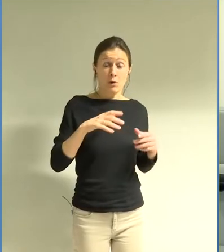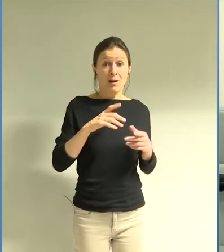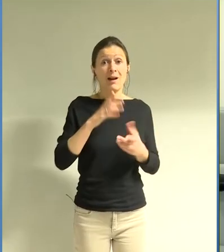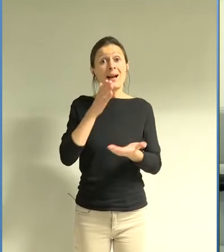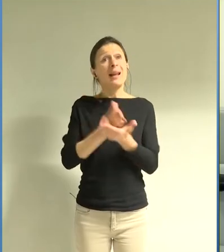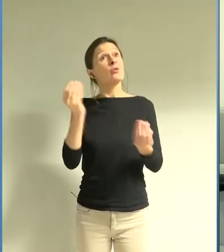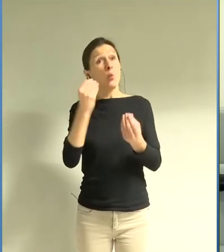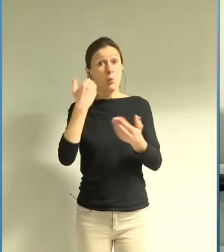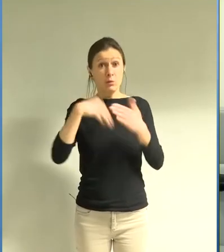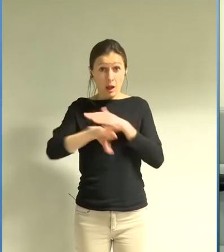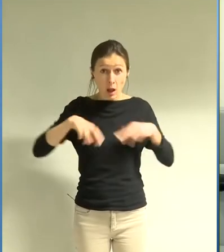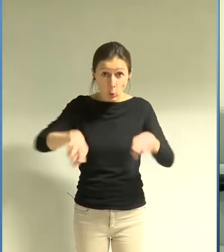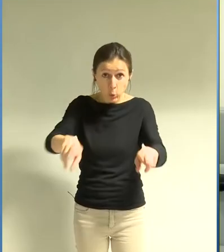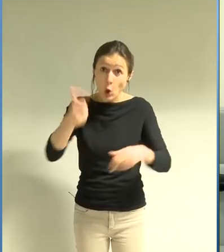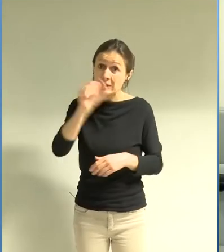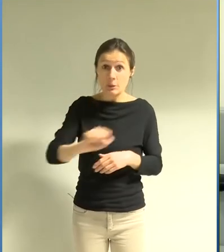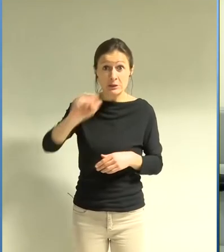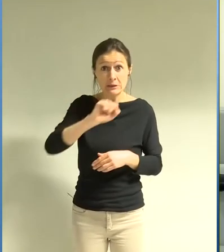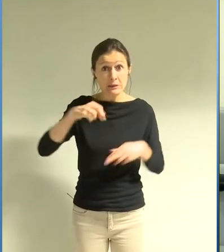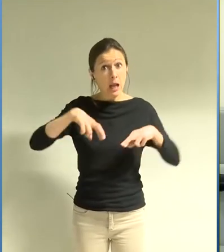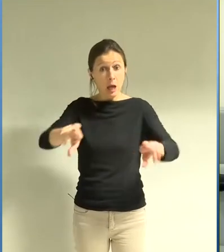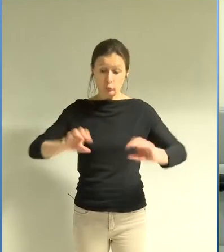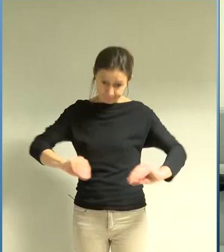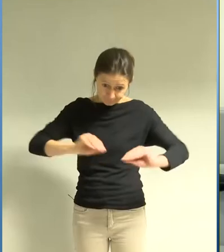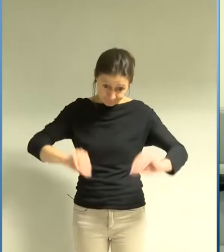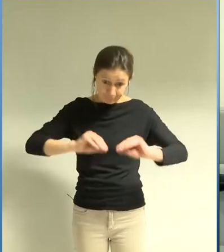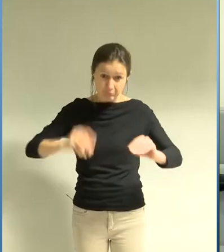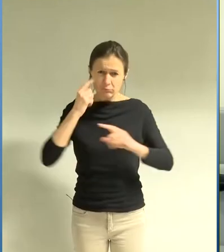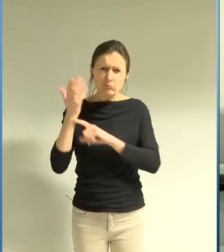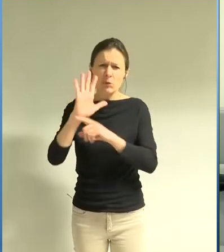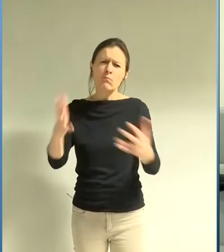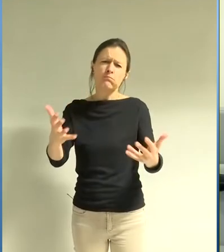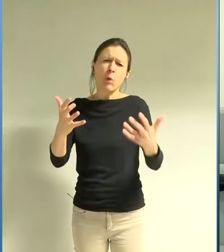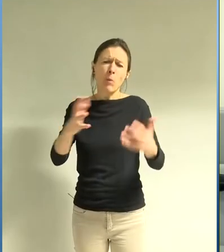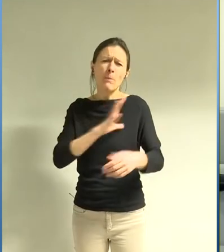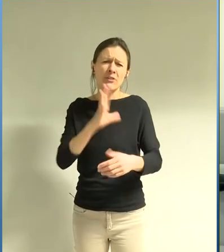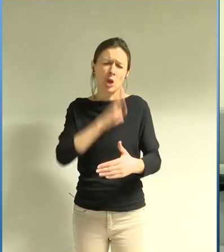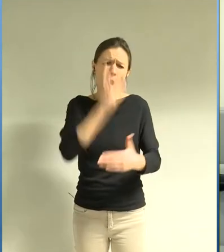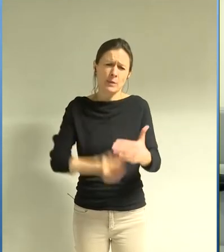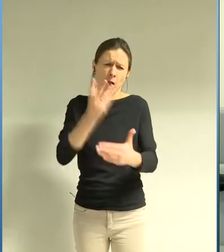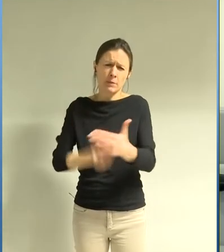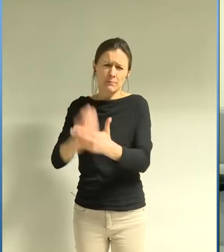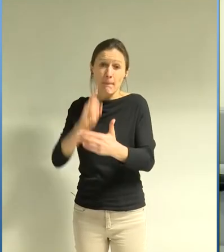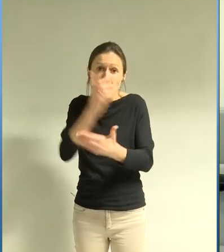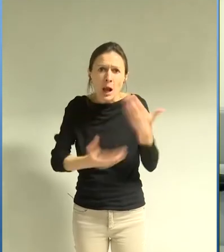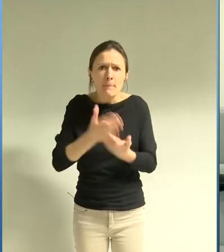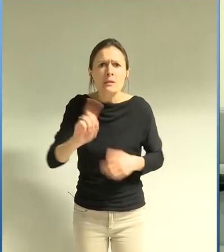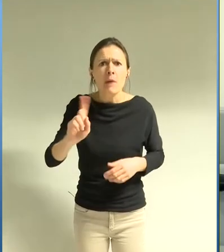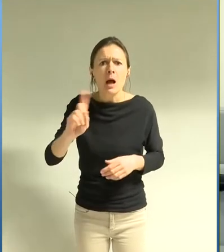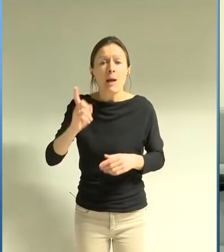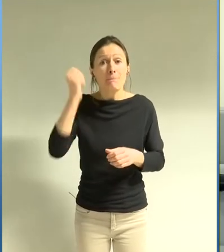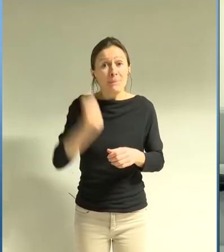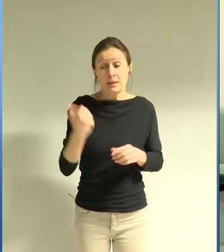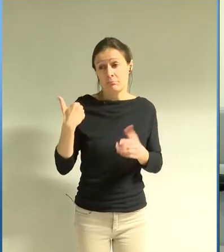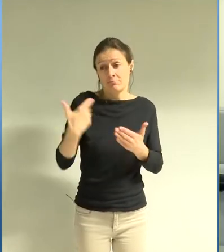samedi pour dénoncer le non remplacement des enseignants absents dont le nombre s'accroît en raison de la crise sanitaire que nous traversons et qui l'engagent